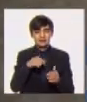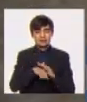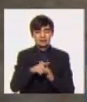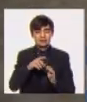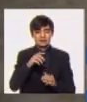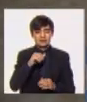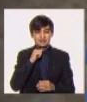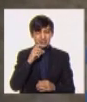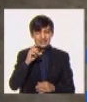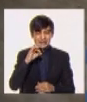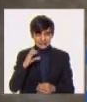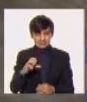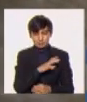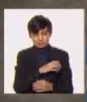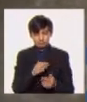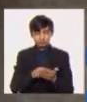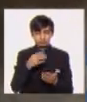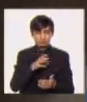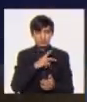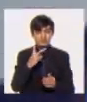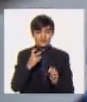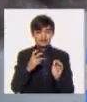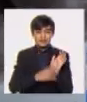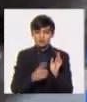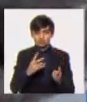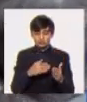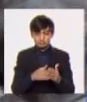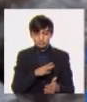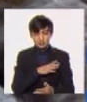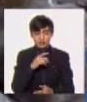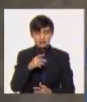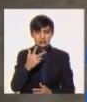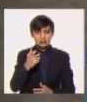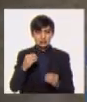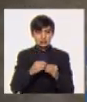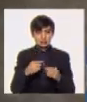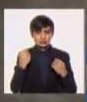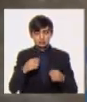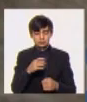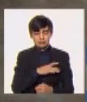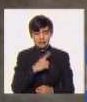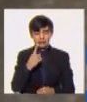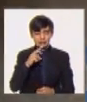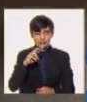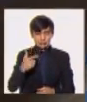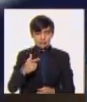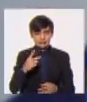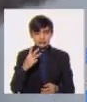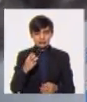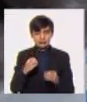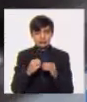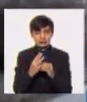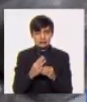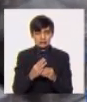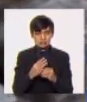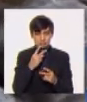290 теңгеден аспау керек болса, дүкендерде 310 теңгеден еркін саудалап жатыр. Выше килограмма. Вот килограмм 313.